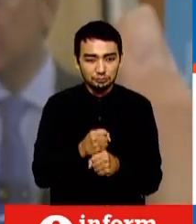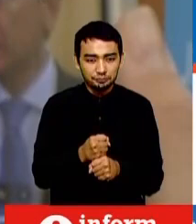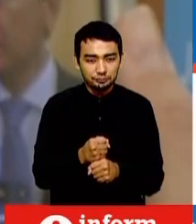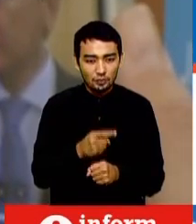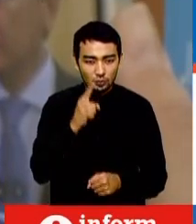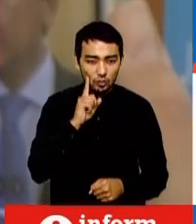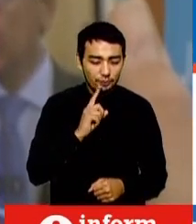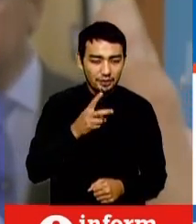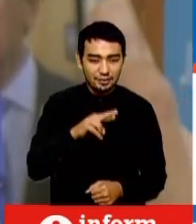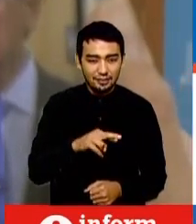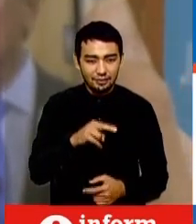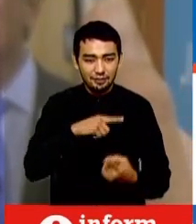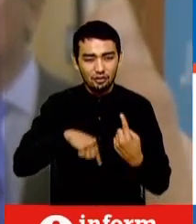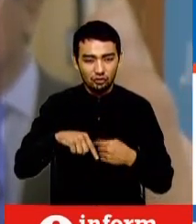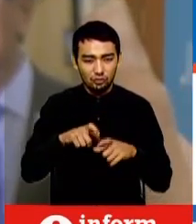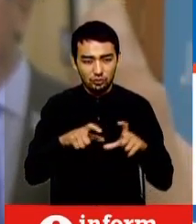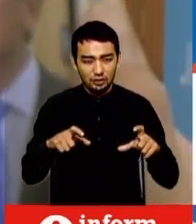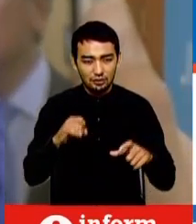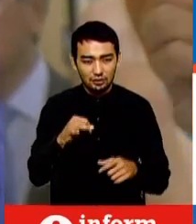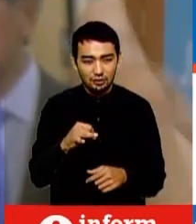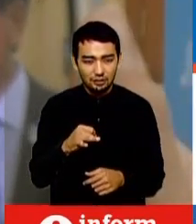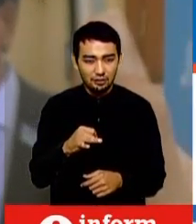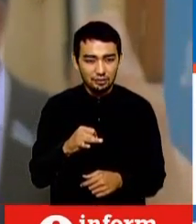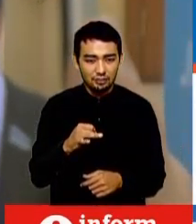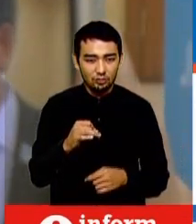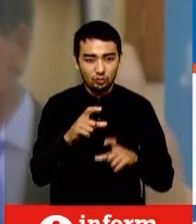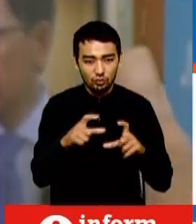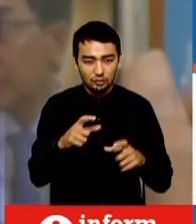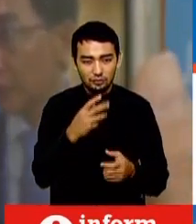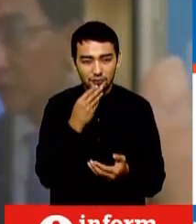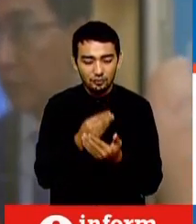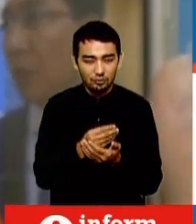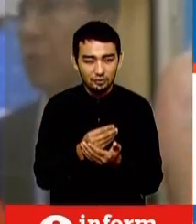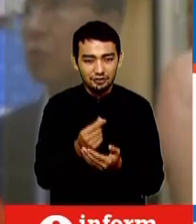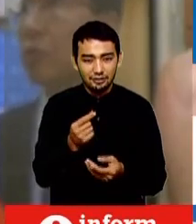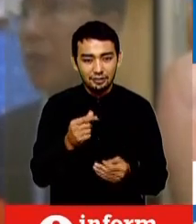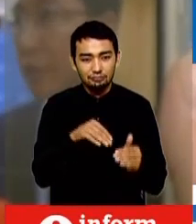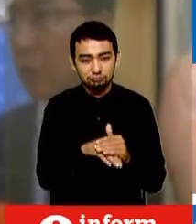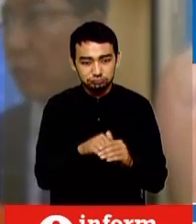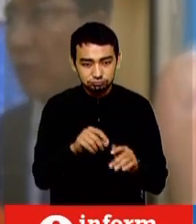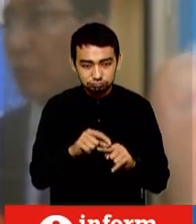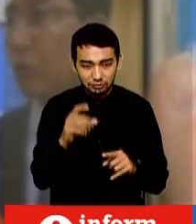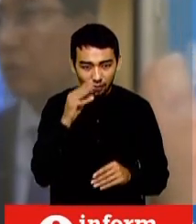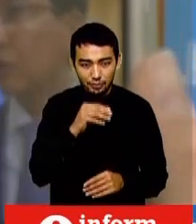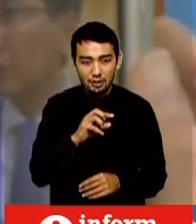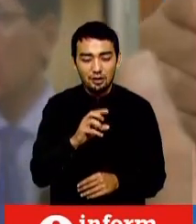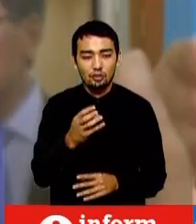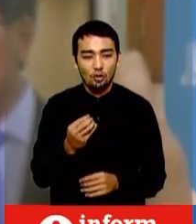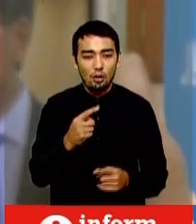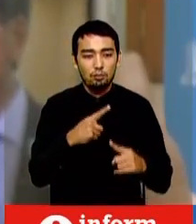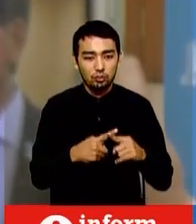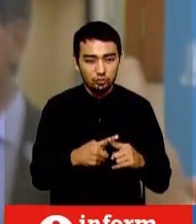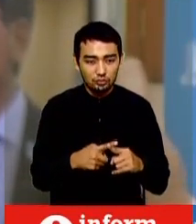выгодным для наших граждан, чтобы граждане откладывали свои средства. Плюс к этому будет